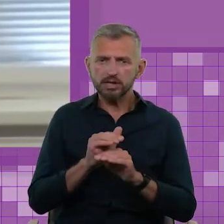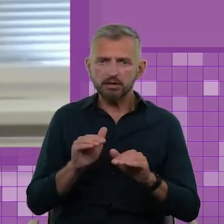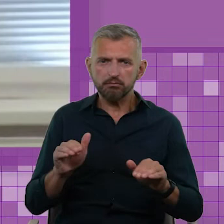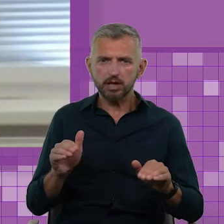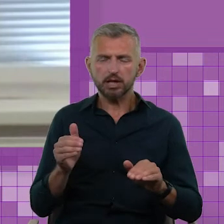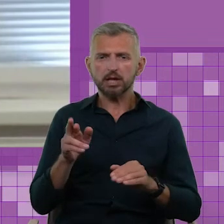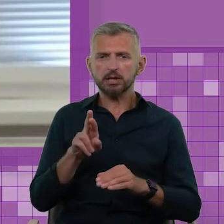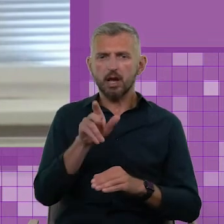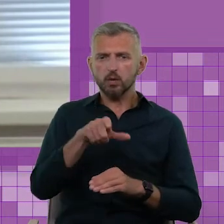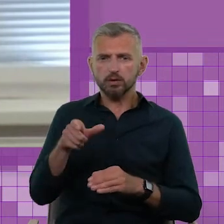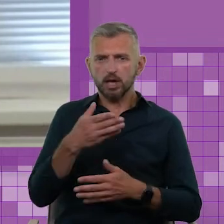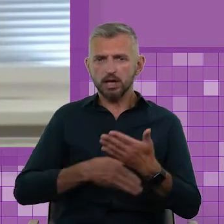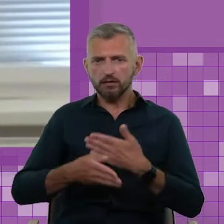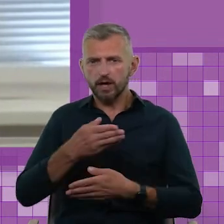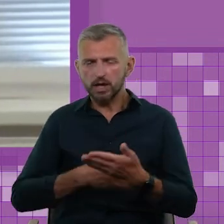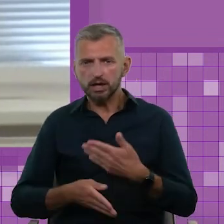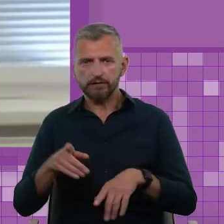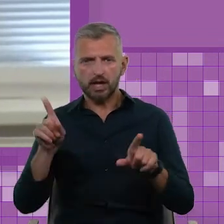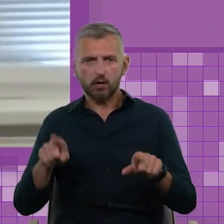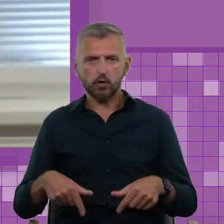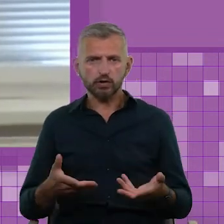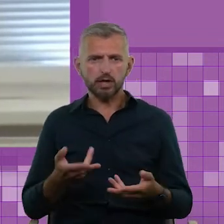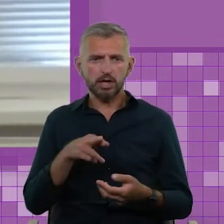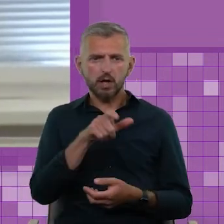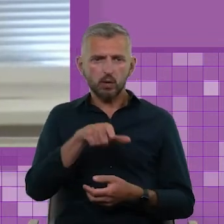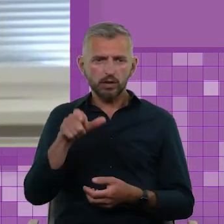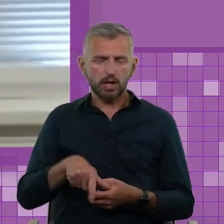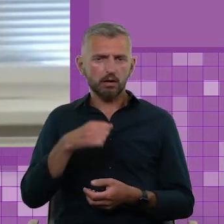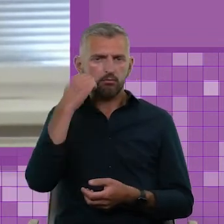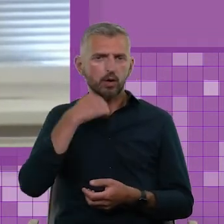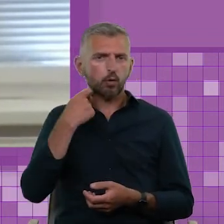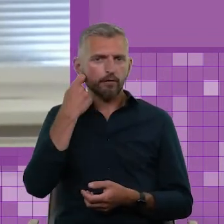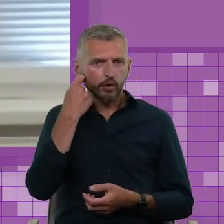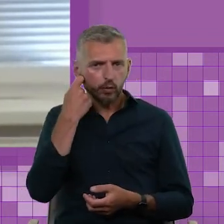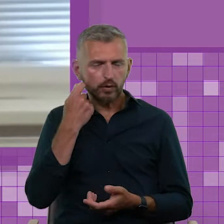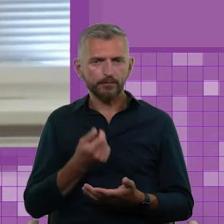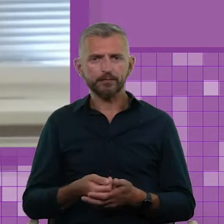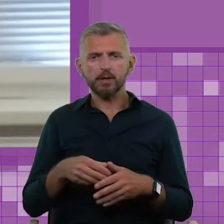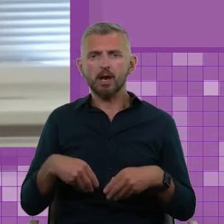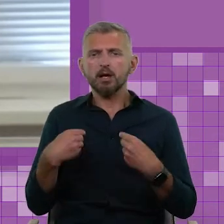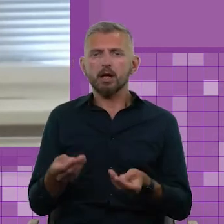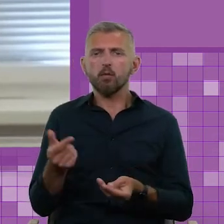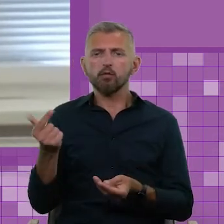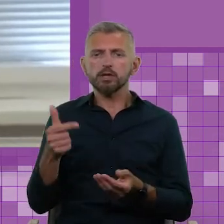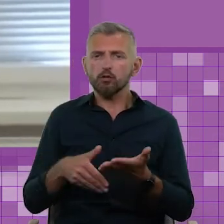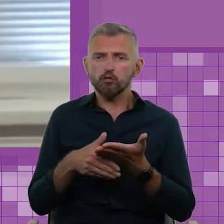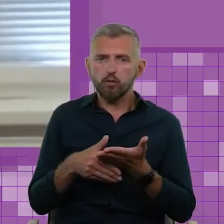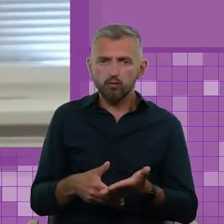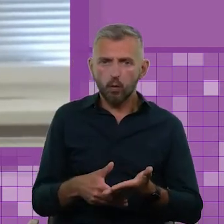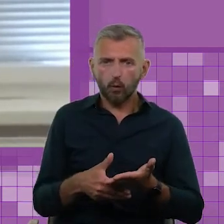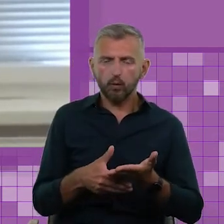для людей-інвалідів, також для людей похилого віку. Надаємо гуманітарну